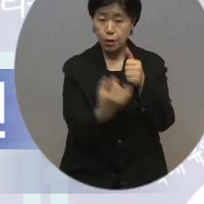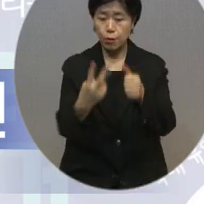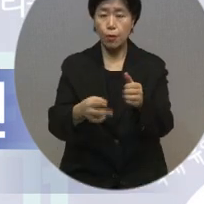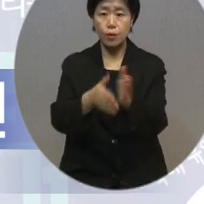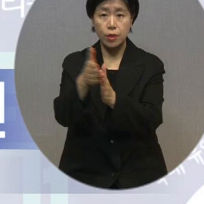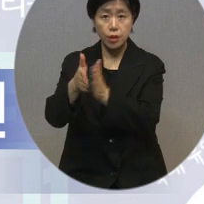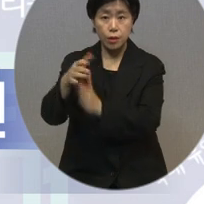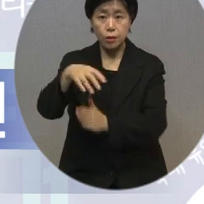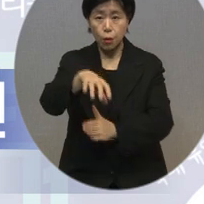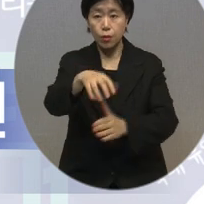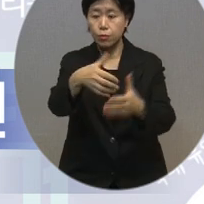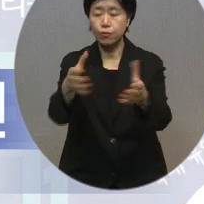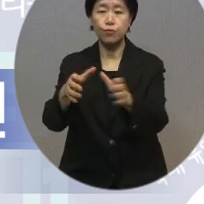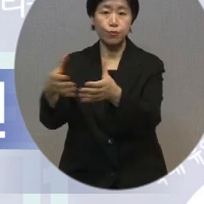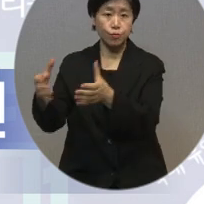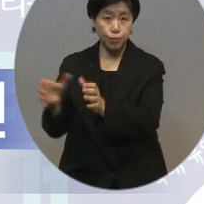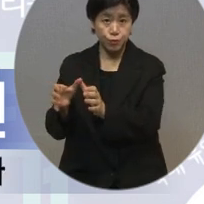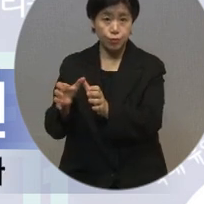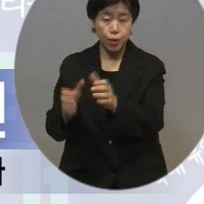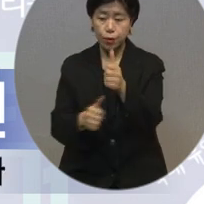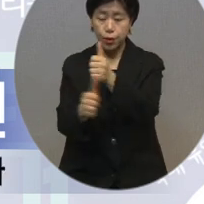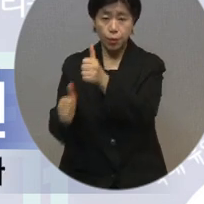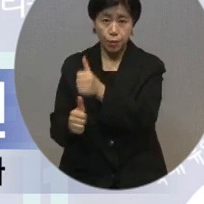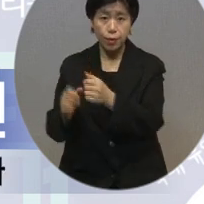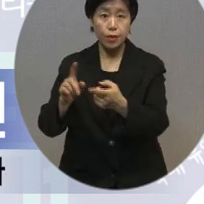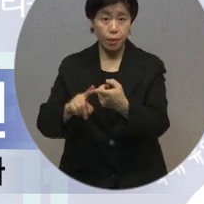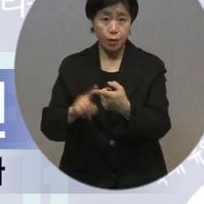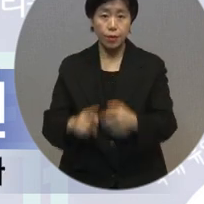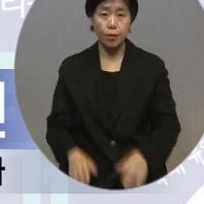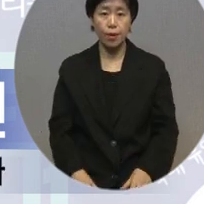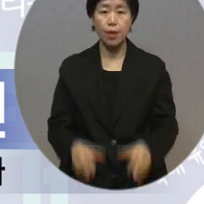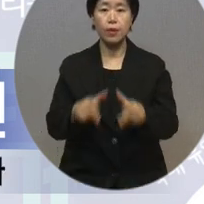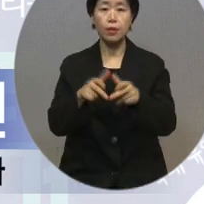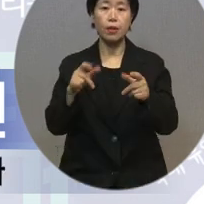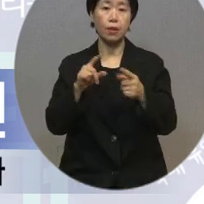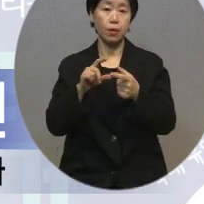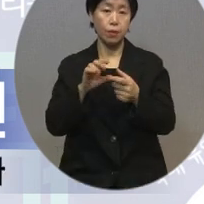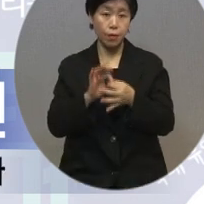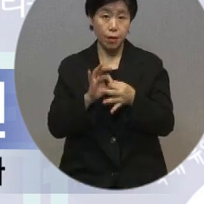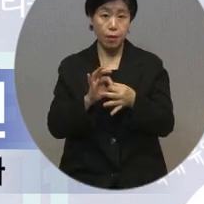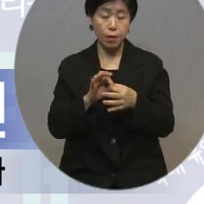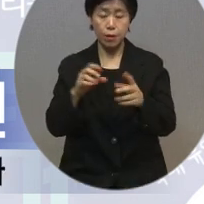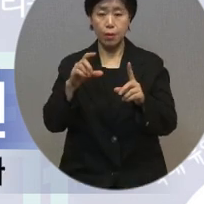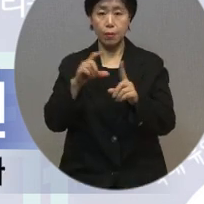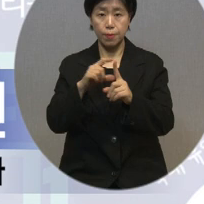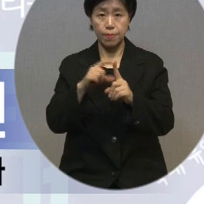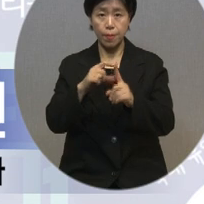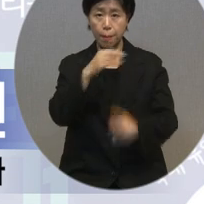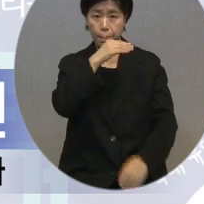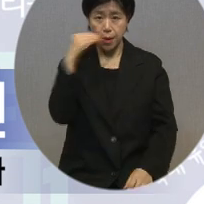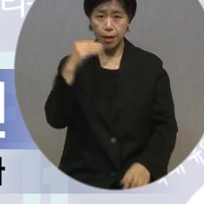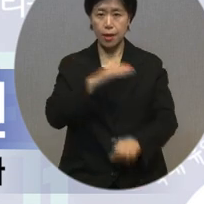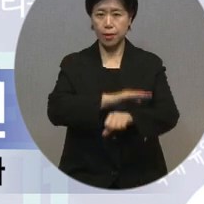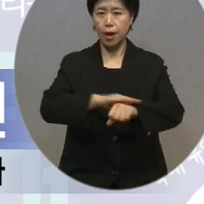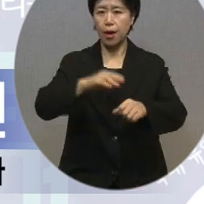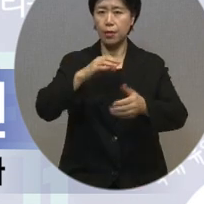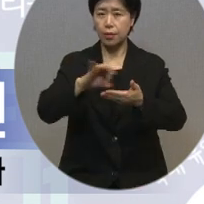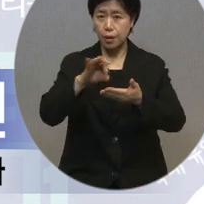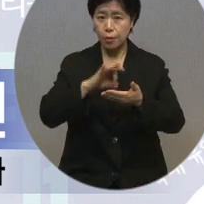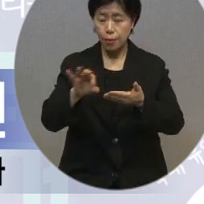지역구 정당 관리위원회 등의 장애 관련 바른 용어 가이드라인을 배포하는 등이 캠페인을